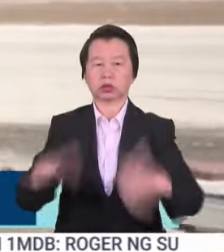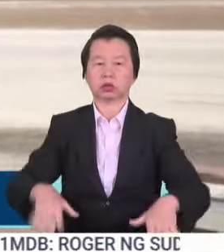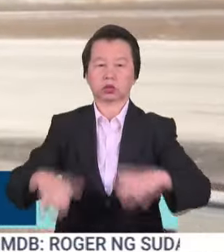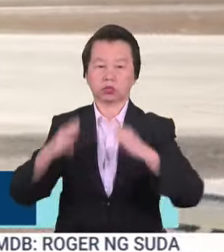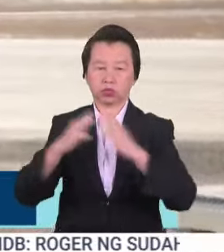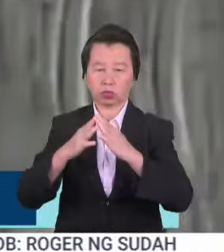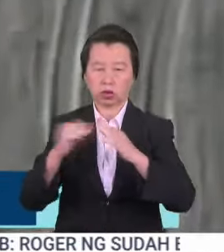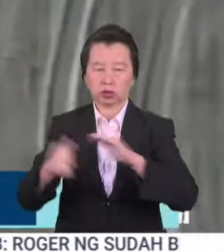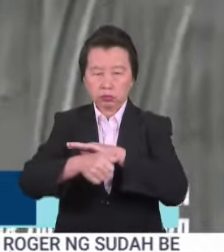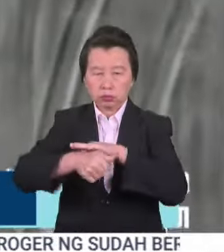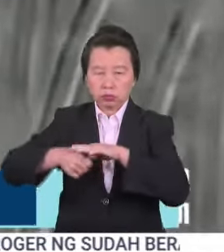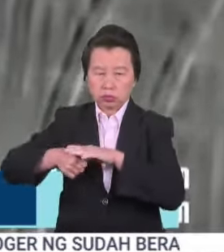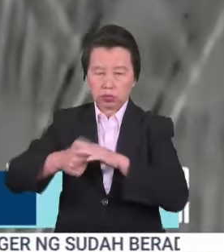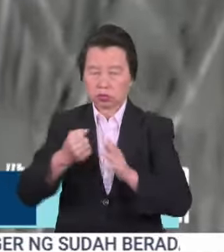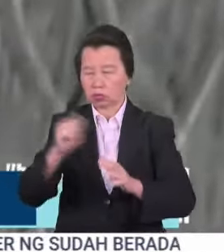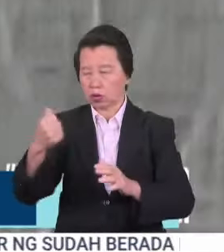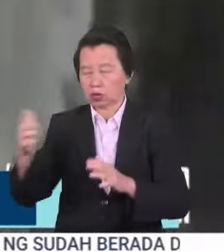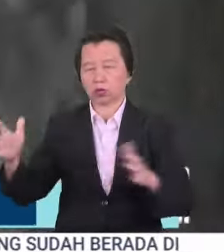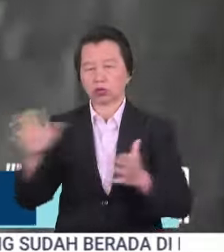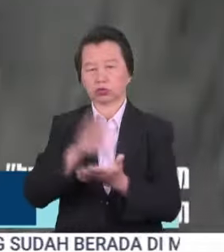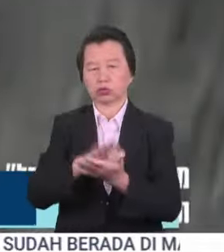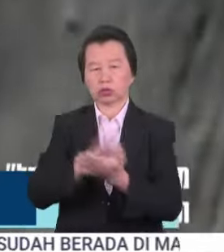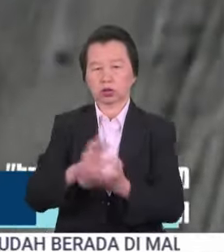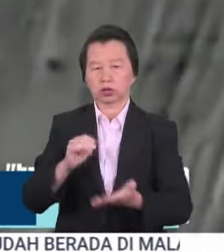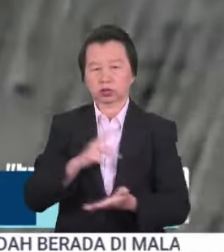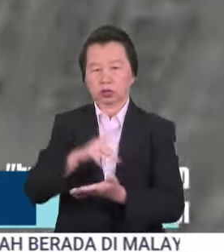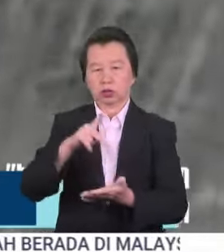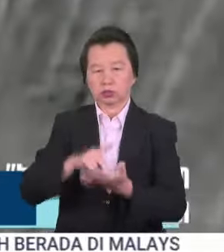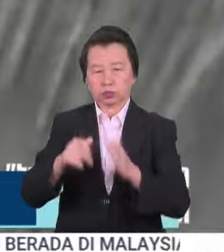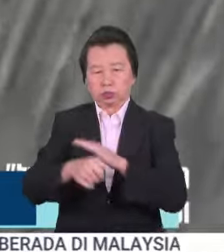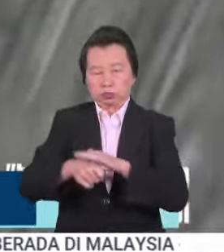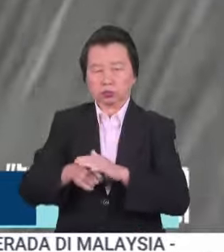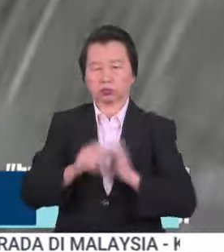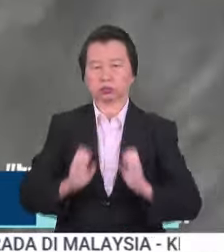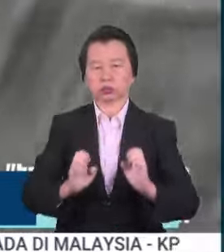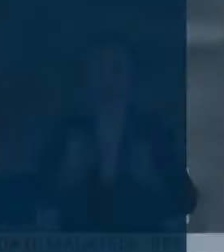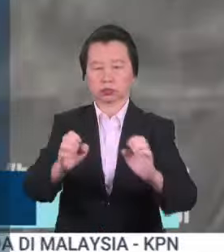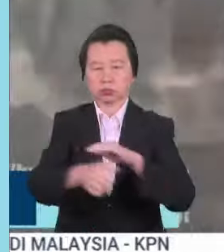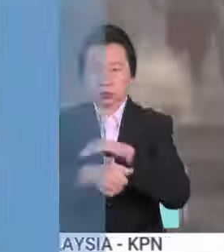tinggal dan berlindung di berpuluh-puluh sekolah dan pusat perlindungan kecemasan.